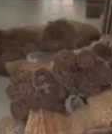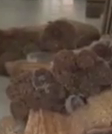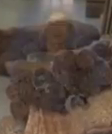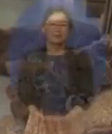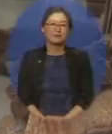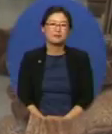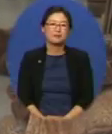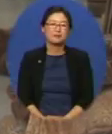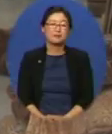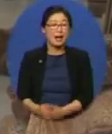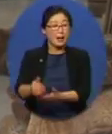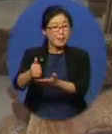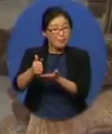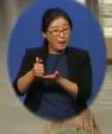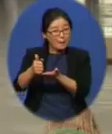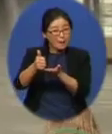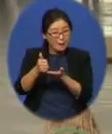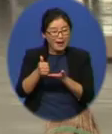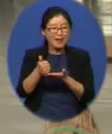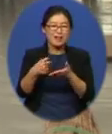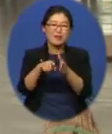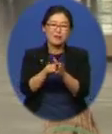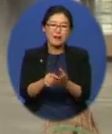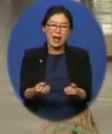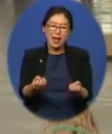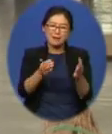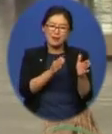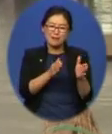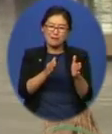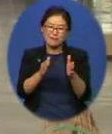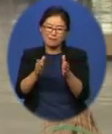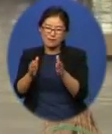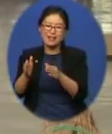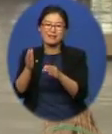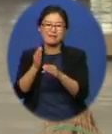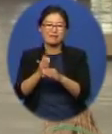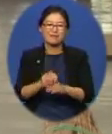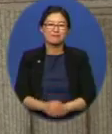손님 맞을 준비에 모두가 열중입니다.